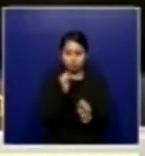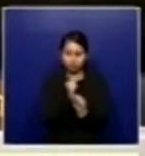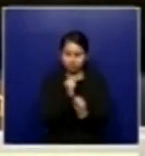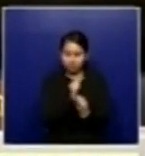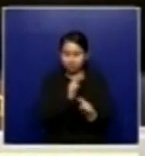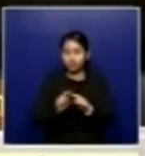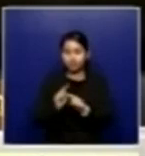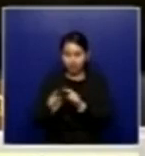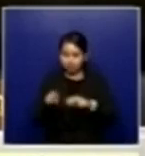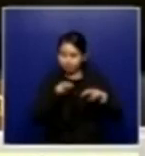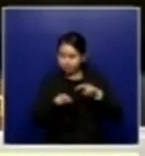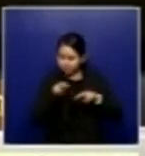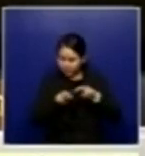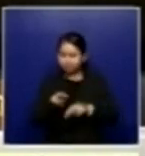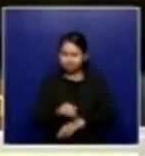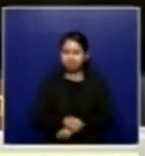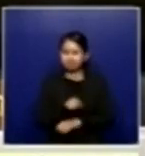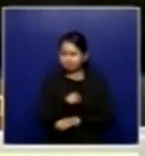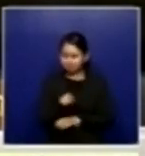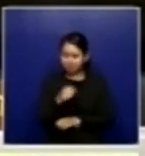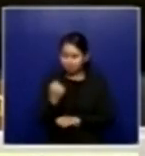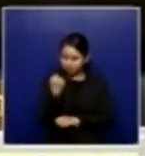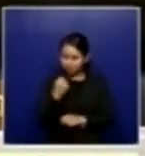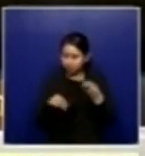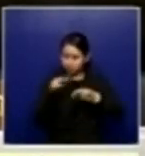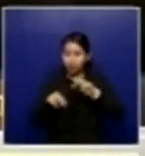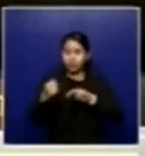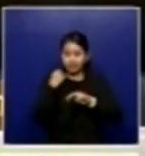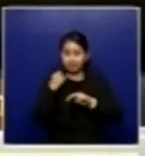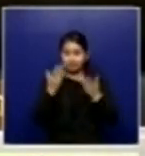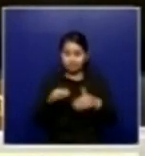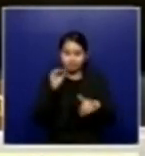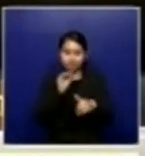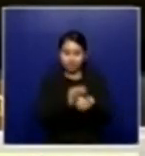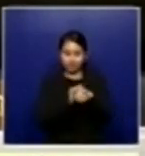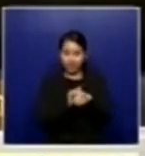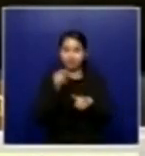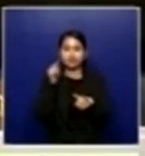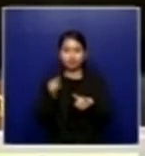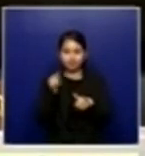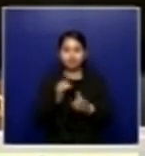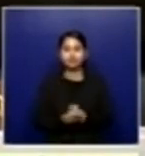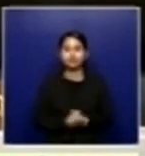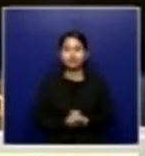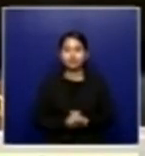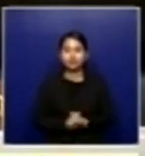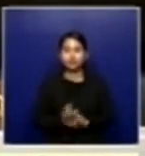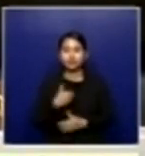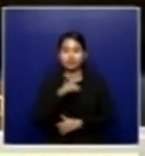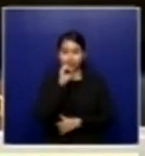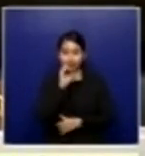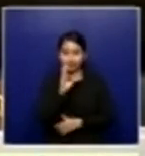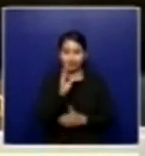ะครับเจ้าหน้าที่ท้องที่นะครับให้ดำเนินการกวดขันแล้วก็เริ่มจับกุมโดยเด็ดขาดครับผมขออนุญาตคำที่หนึ่งครับขออนุญาตขอเรียนครับ